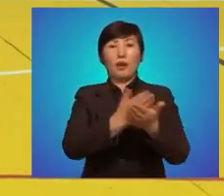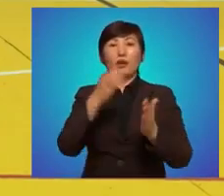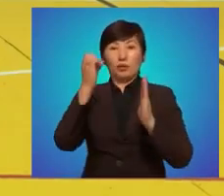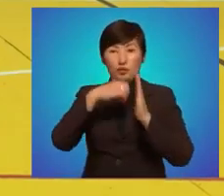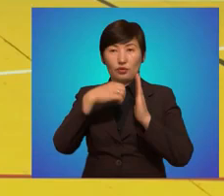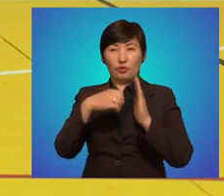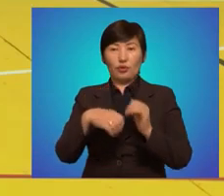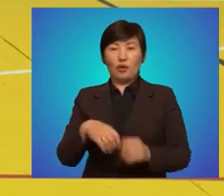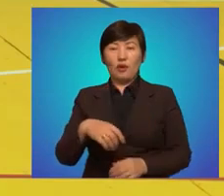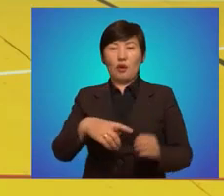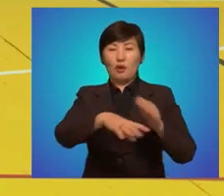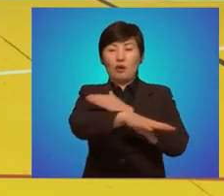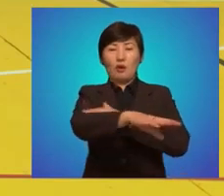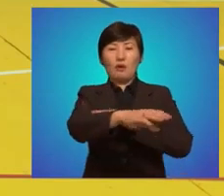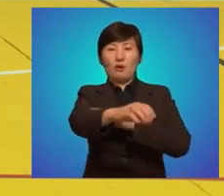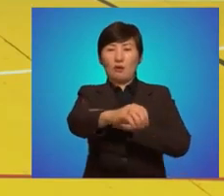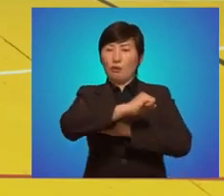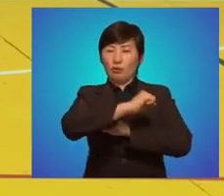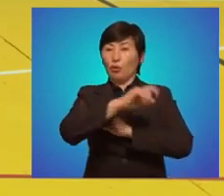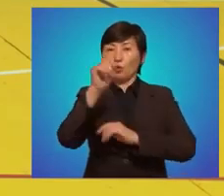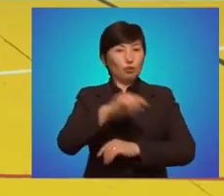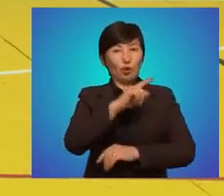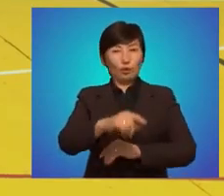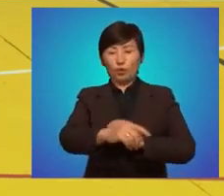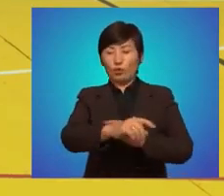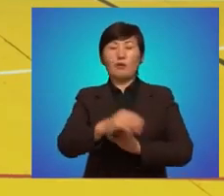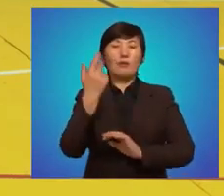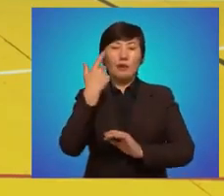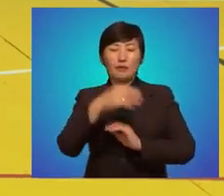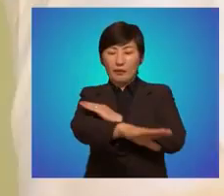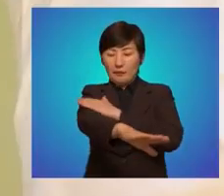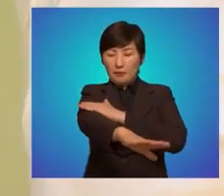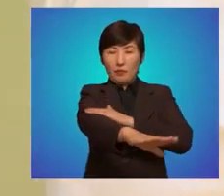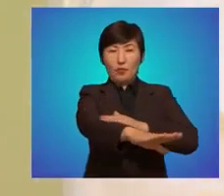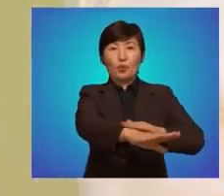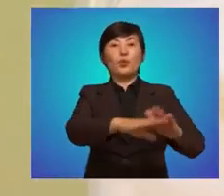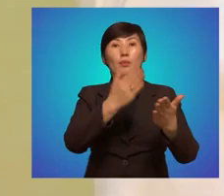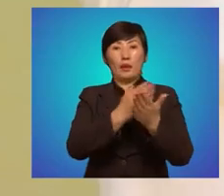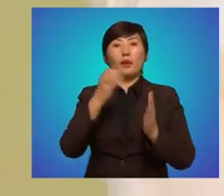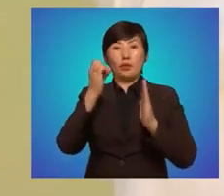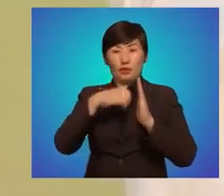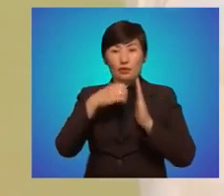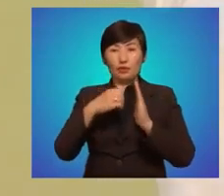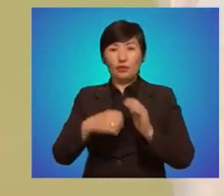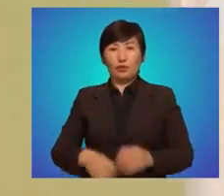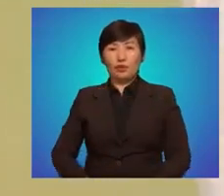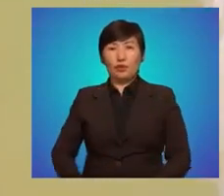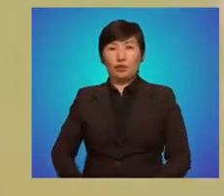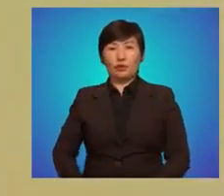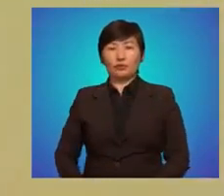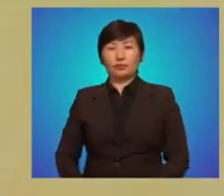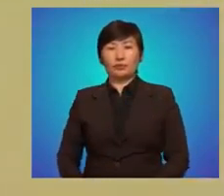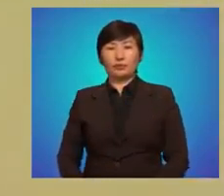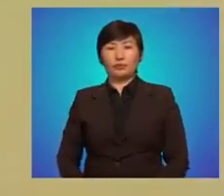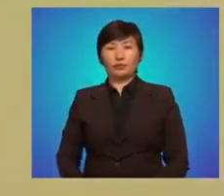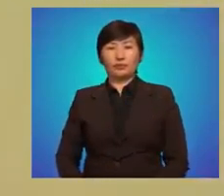ингэхдээ гардаг алдаа маань сарвны үе шууд дээшээгээ буюу гидэсэн байлтай. Одоо эрүү хоошо гидэсэн